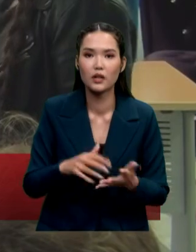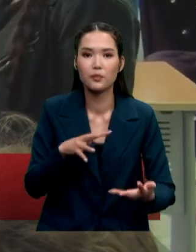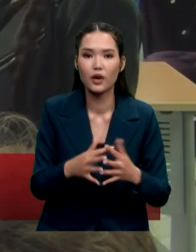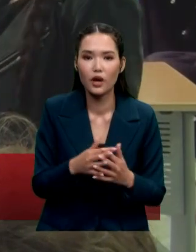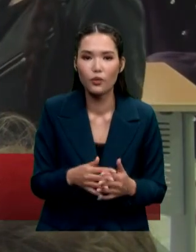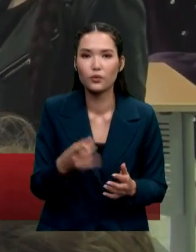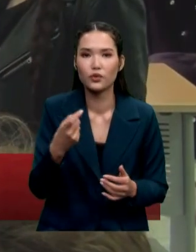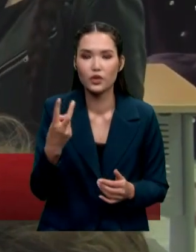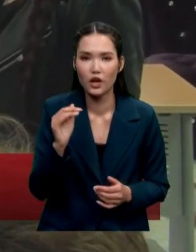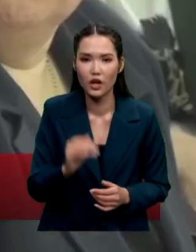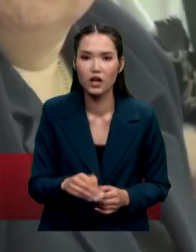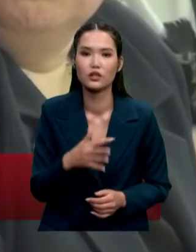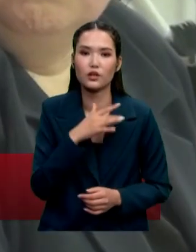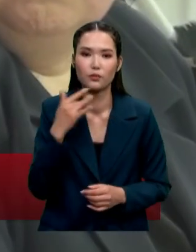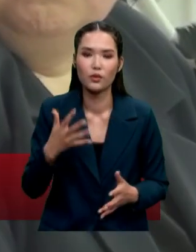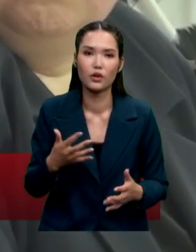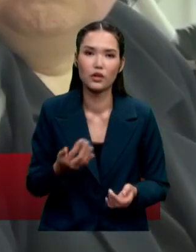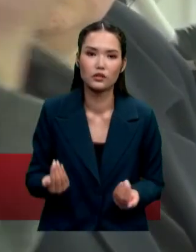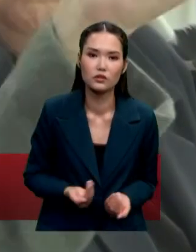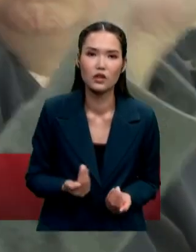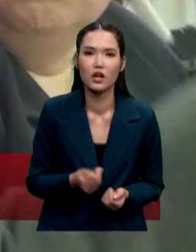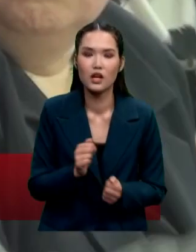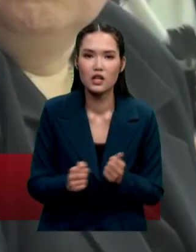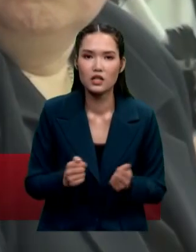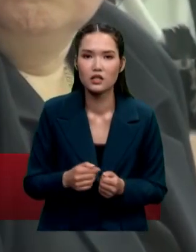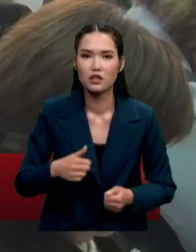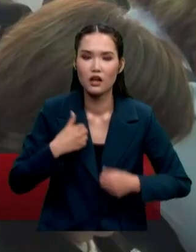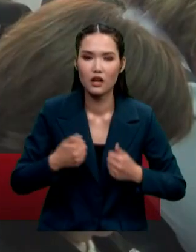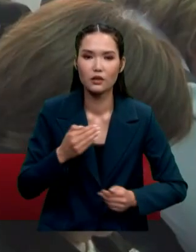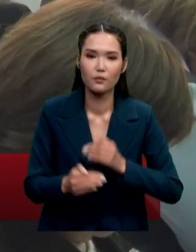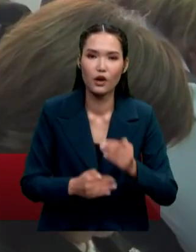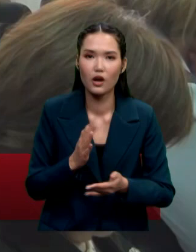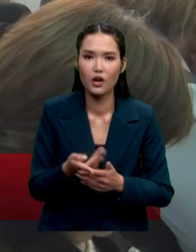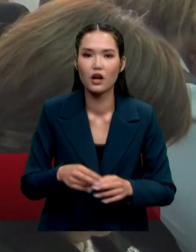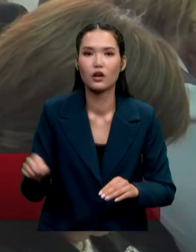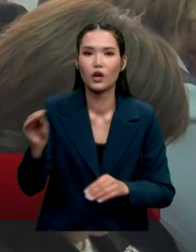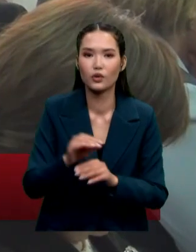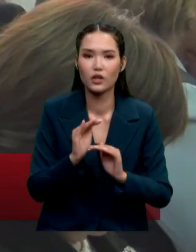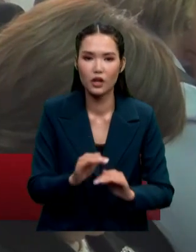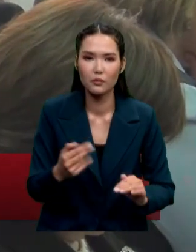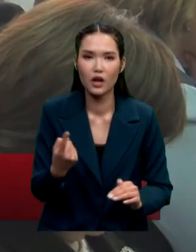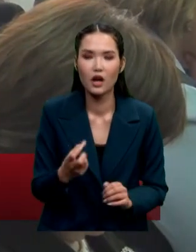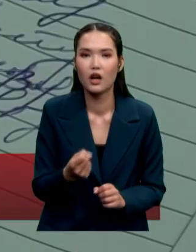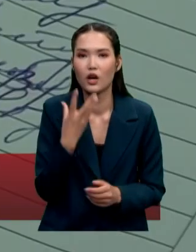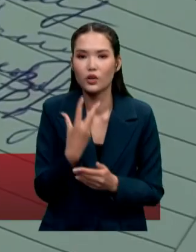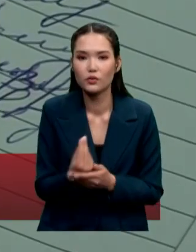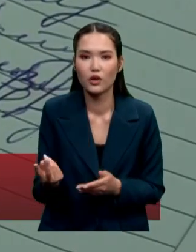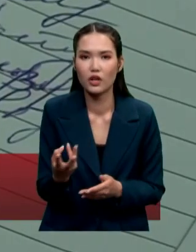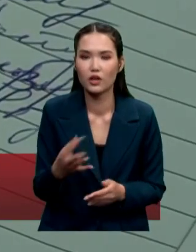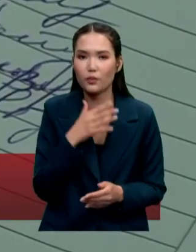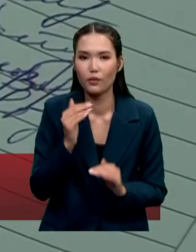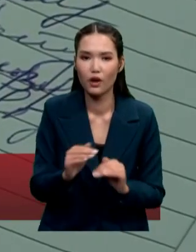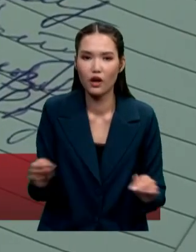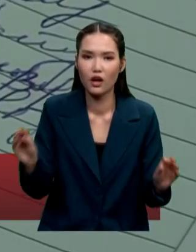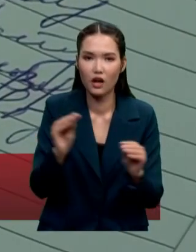жердегі ағайын көбіне малмен жан бағып, күндерін әрең көріп отыр. Оның үстіне балабақшаға бір емес қос баласын беріп отырғандардың